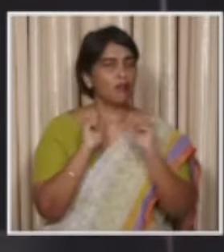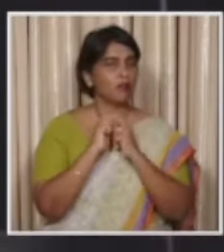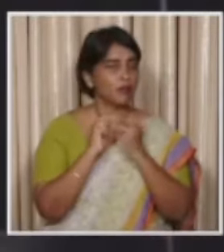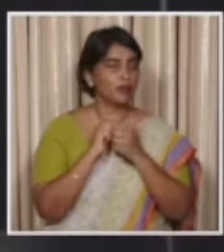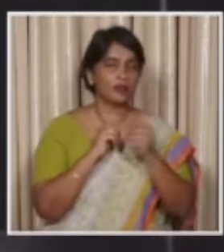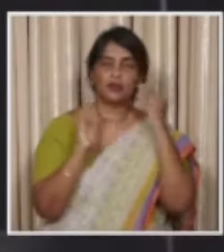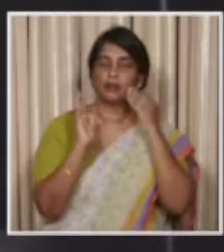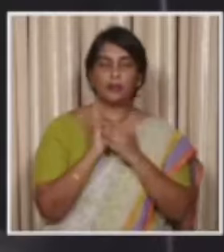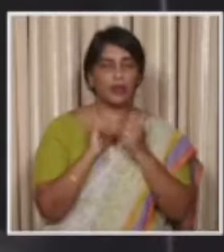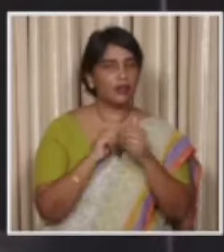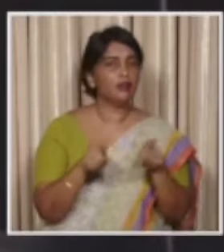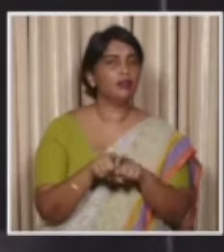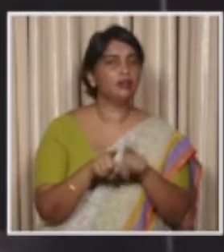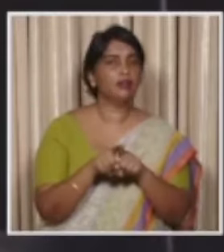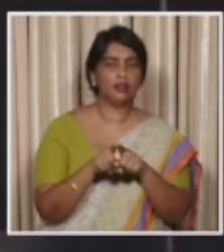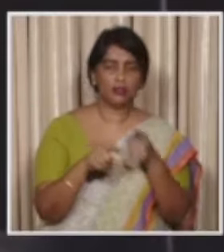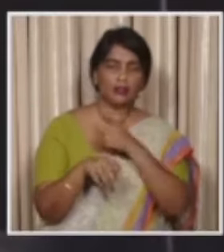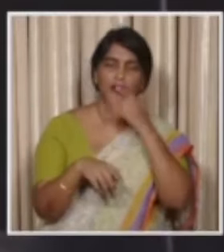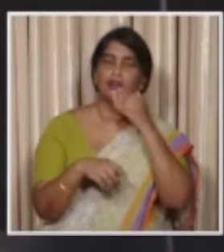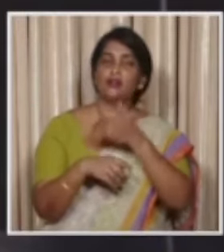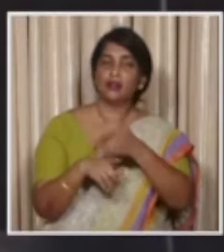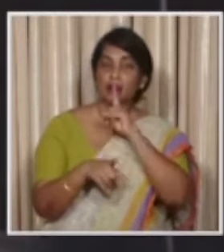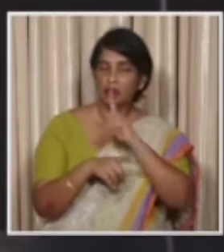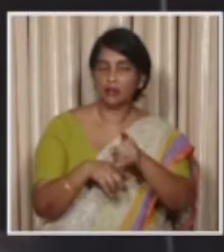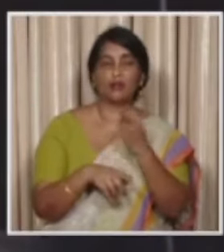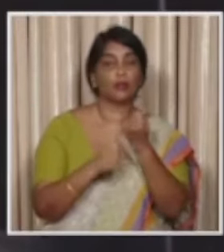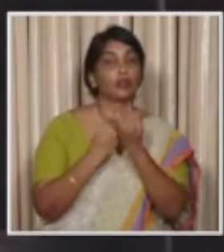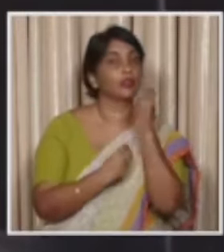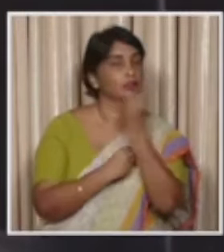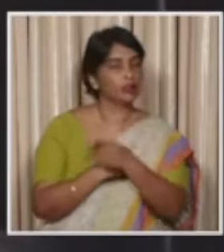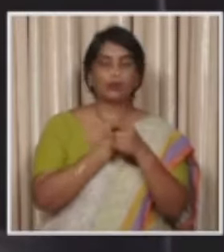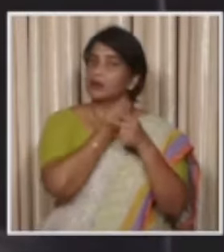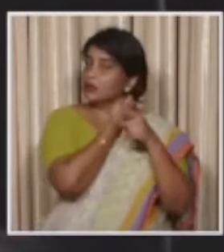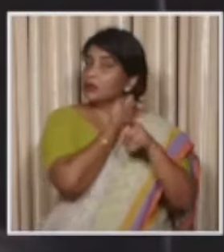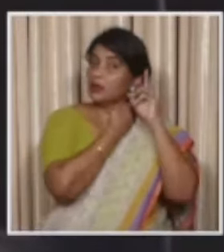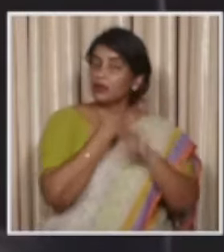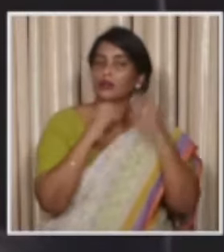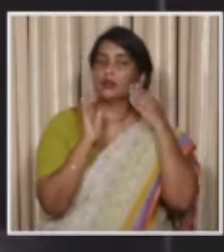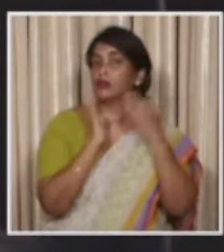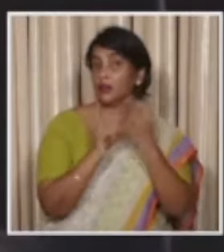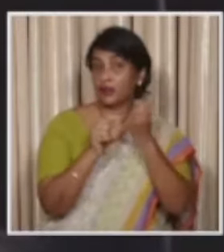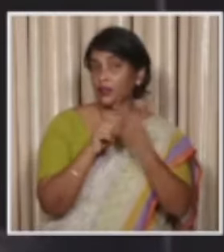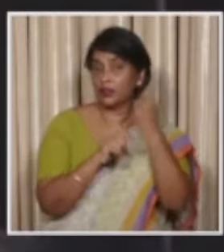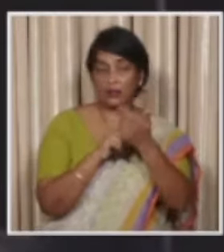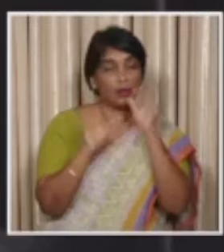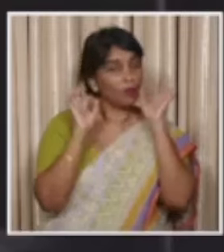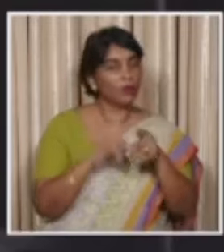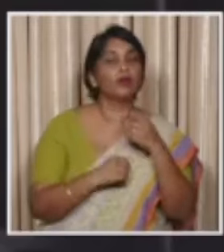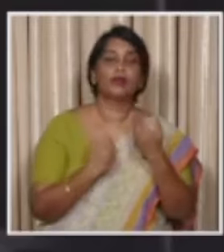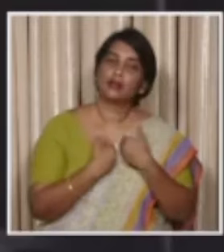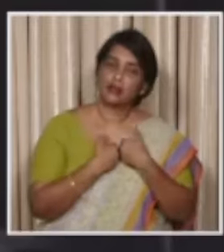හදාගන්න වෙනම යනවා. එනිසා අපි රජයෙන් ඉල්ලීමක් කරනවා මේකට මුදල් ලබා දෙන්න. ඒ මුදල් ලබා දීලා විතරක් හරියන්නේ නැහැ. ඒ වගේම